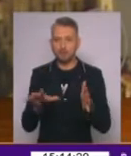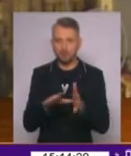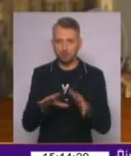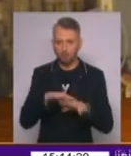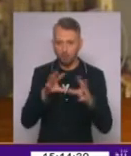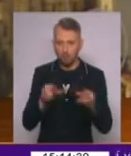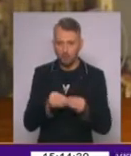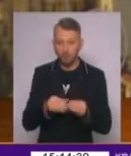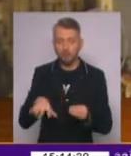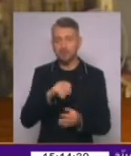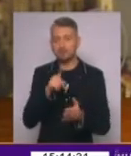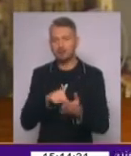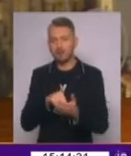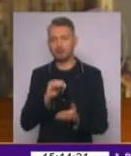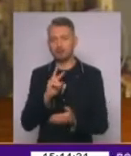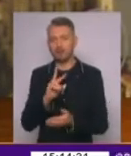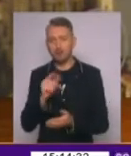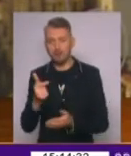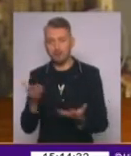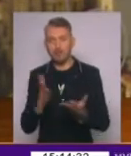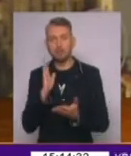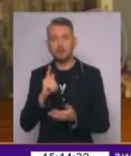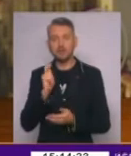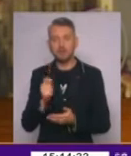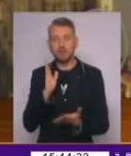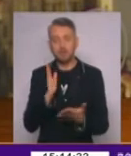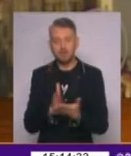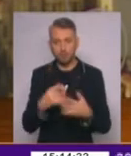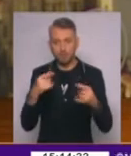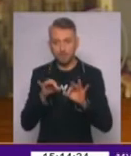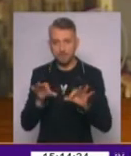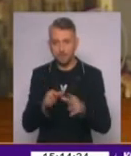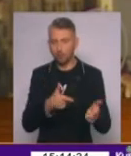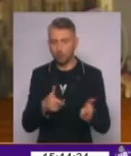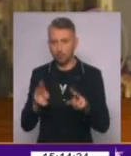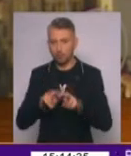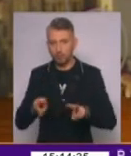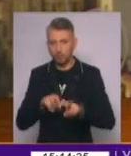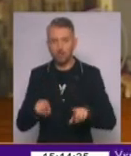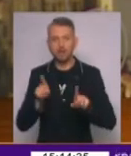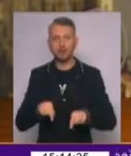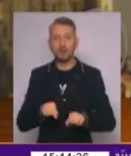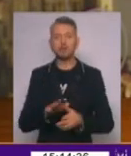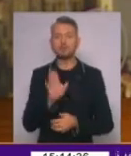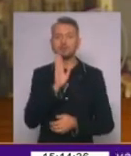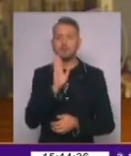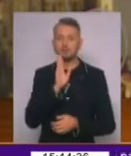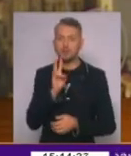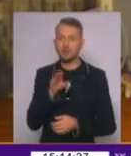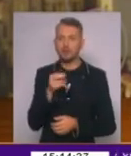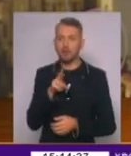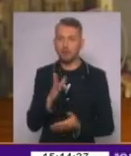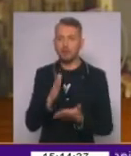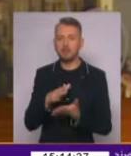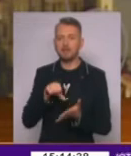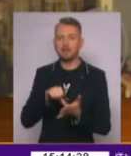комплексу. Будь ласка, всі питання ЖКХ, які ви сьогодні будете ставити у прямому ефірі, ми готові розглянути. І також я нагадаю, що пані Наталія Манойленко є